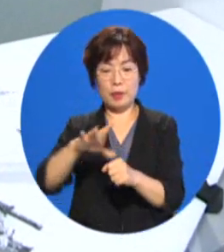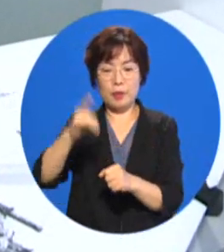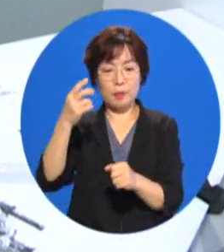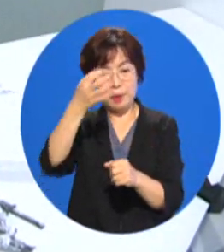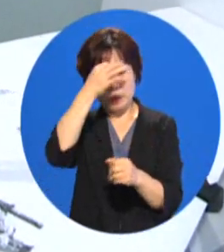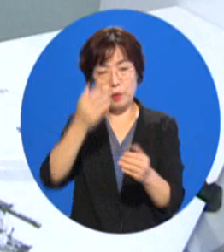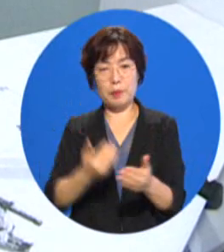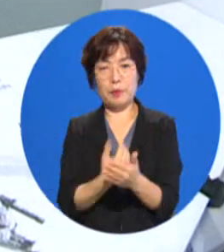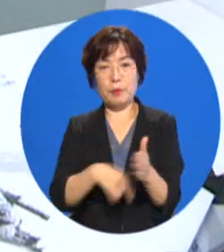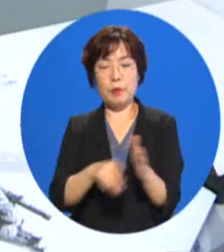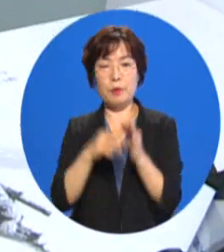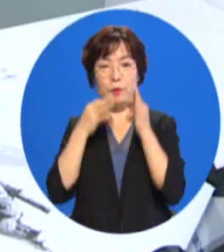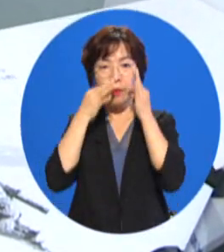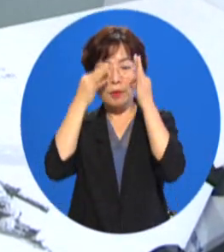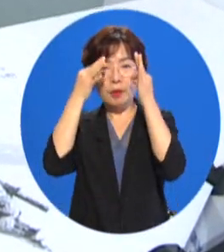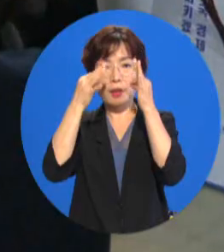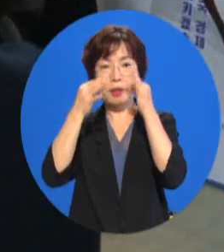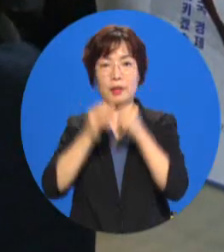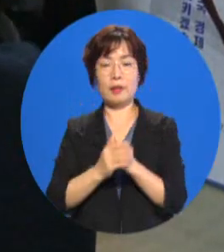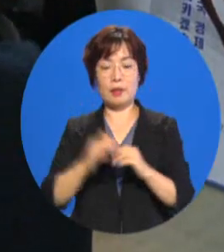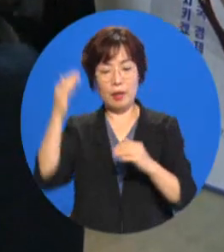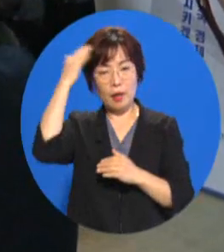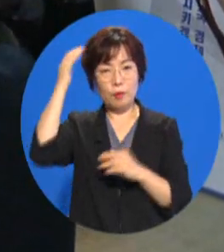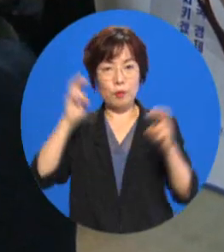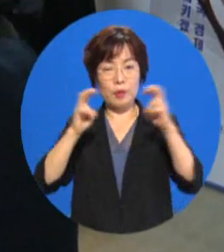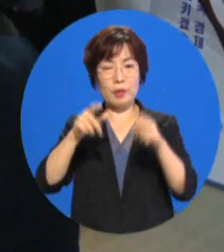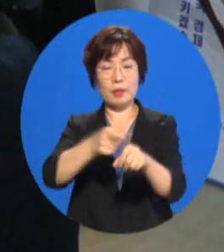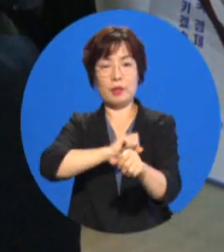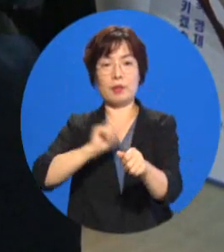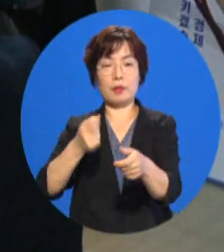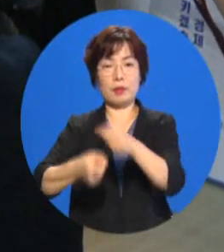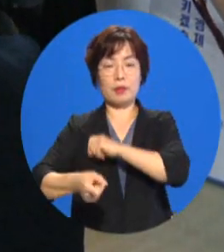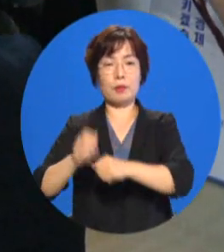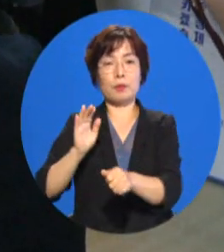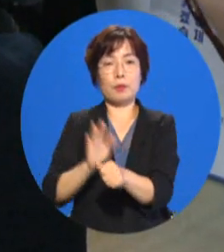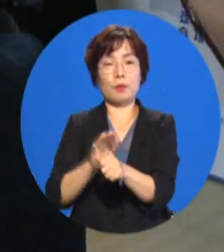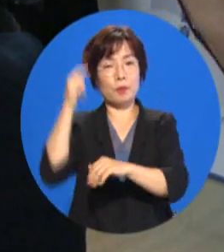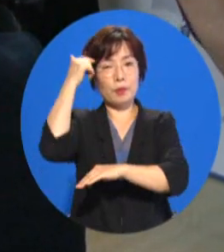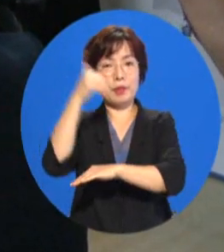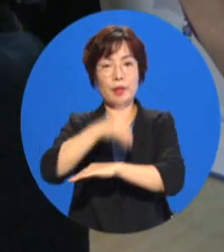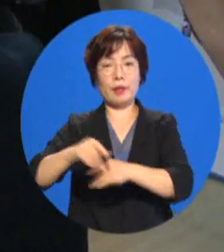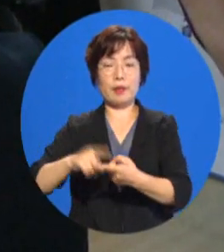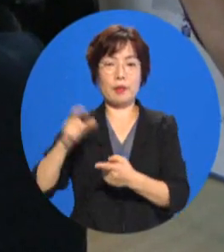개발을 위해 노력하는 국내 기업을 적극 지원하겠다고 강조했습니다.